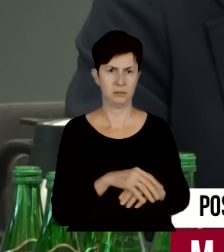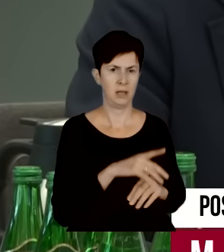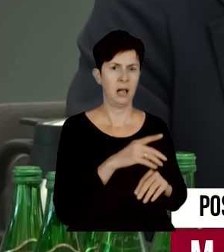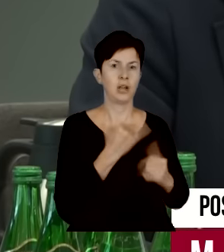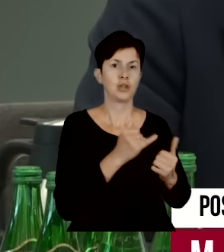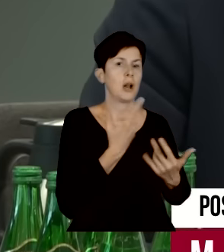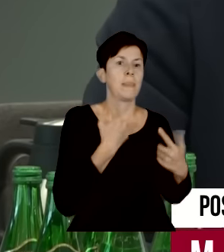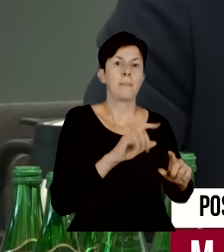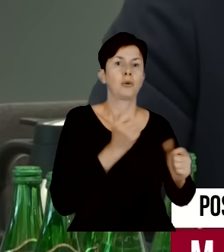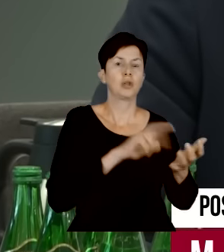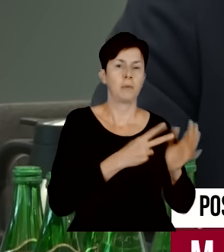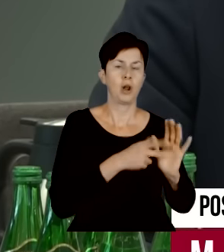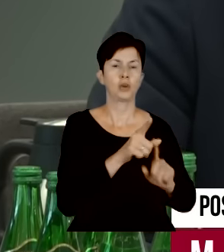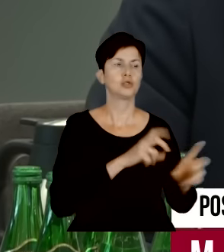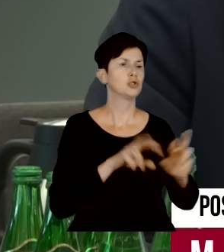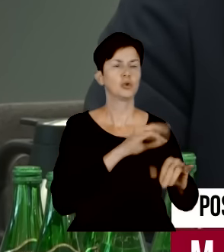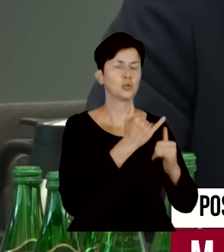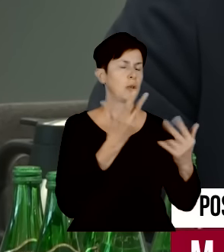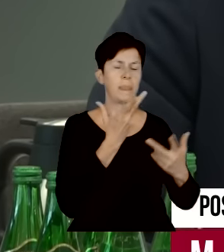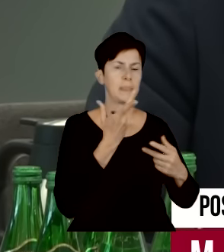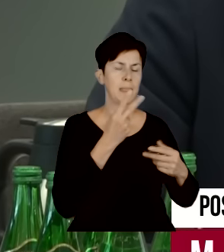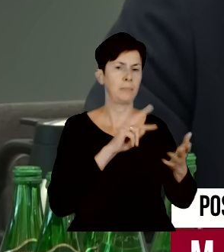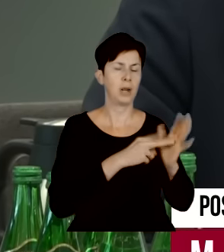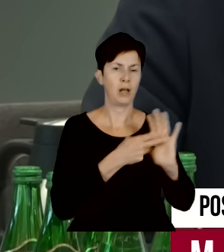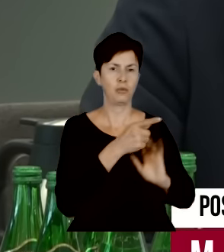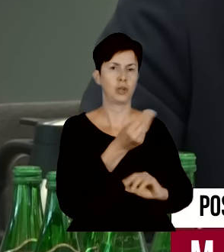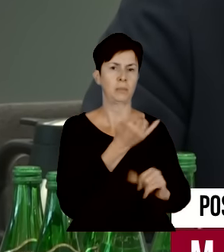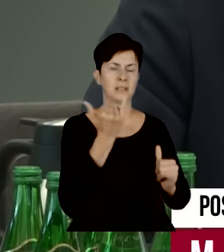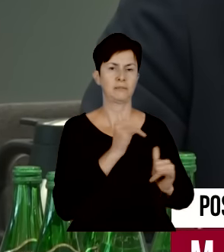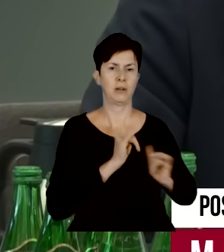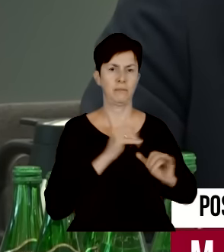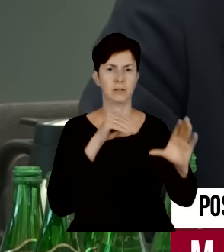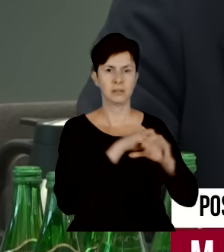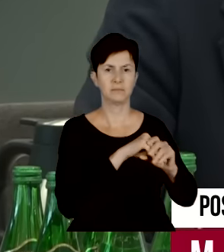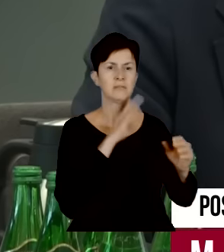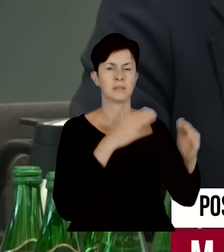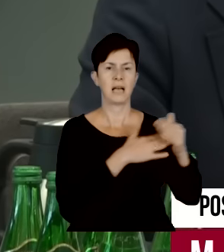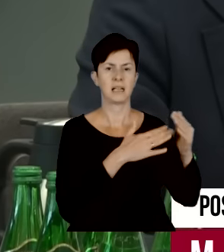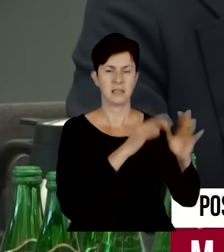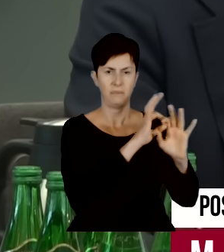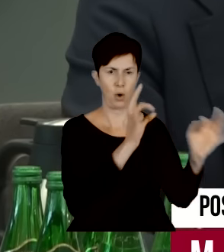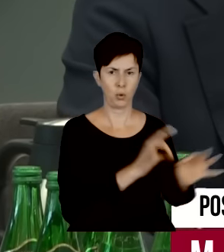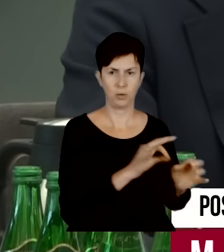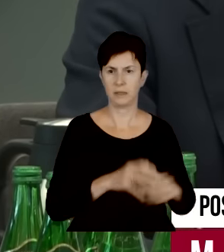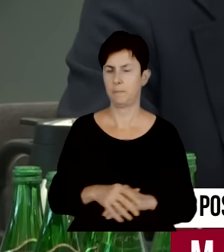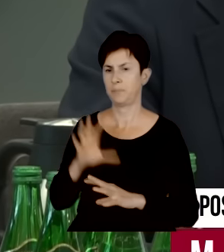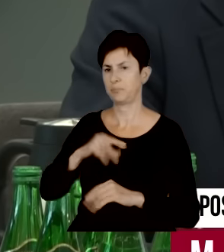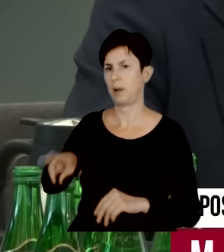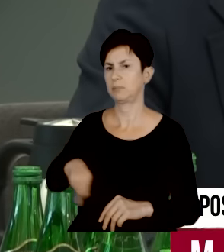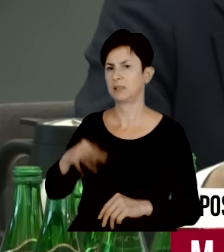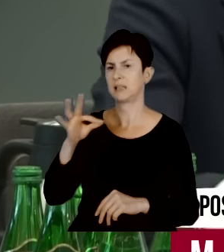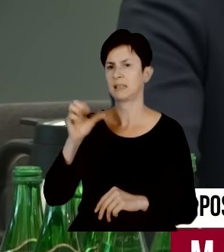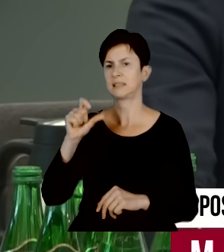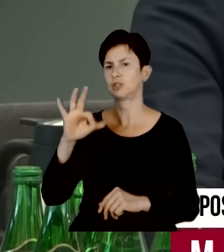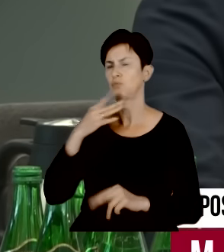na czynności nieprzewidziane wcześniej zwykle te środki są zabezpieczone w tak zwanej rezerwie ogólnej Cytuję pana ministra Sasina